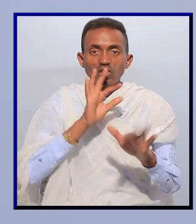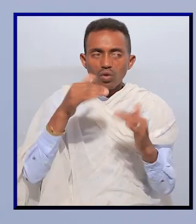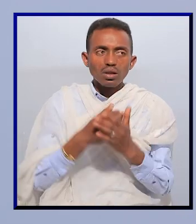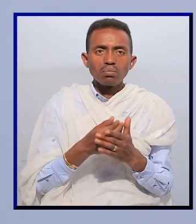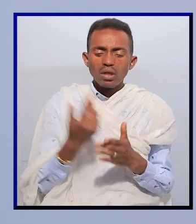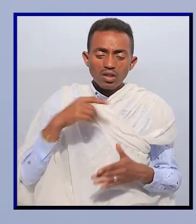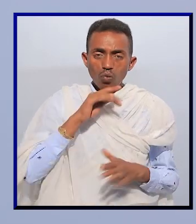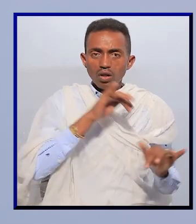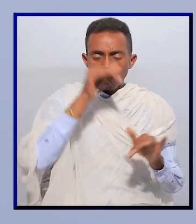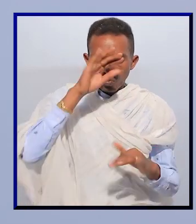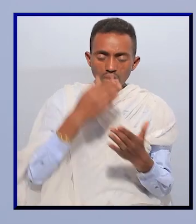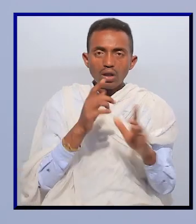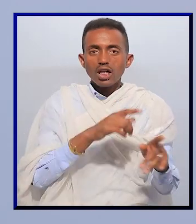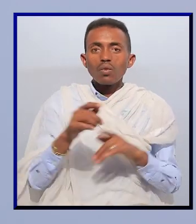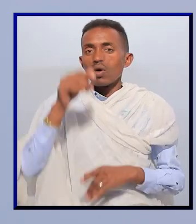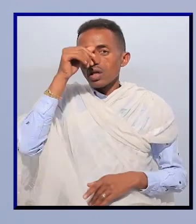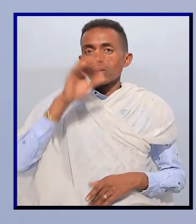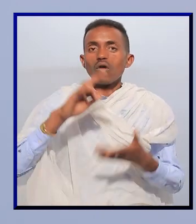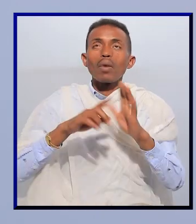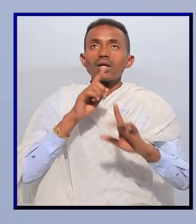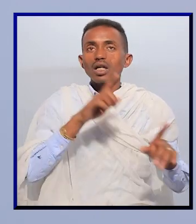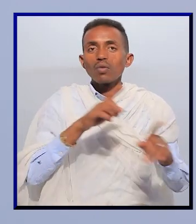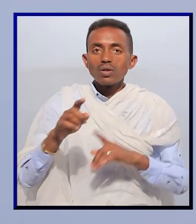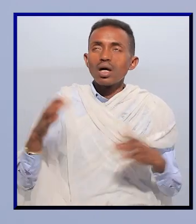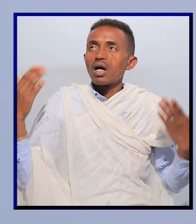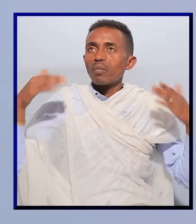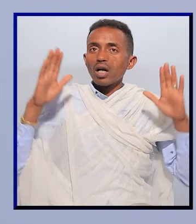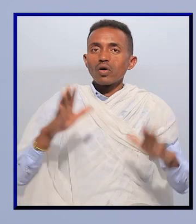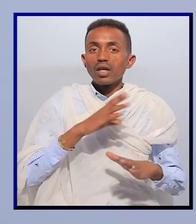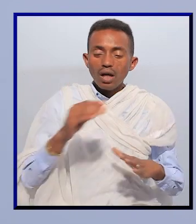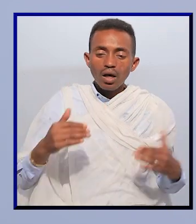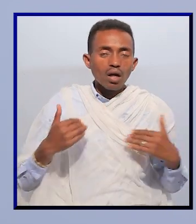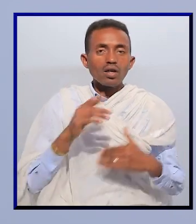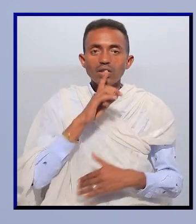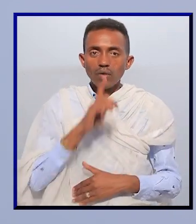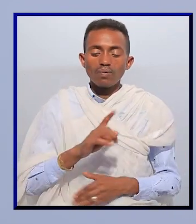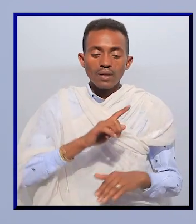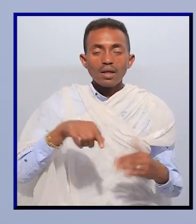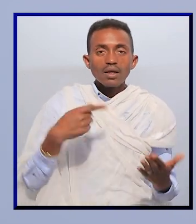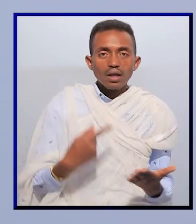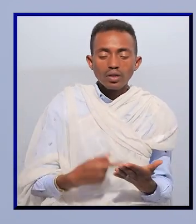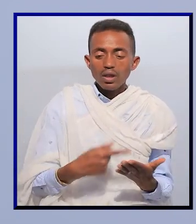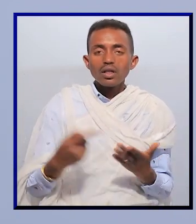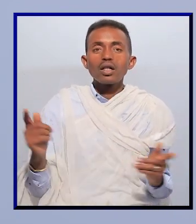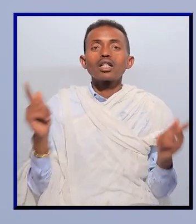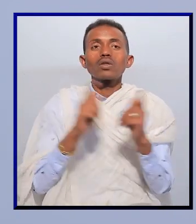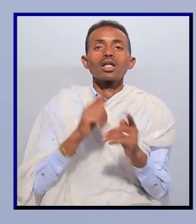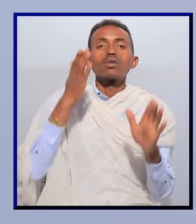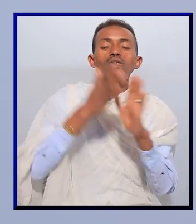ማለት መላካዊና እንስሳዊ ነው። ስለዚህ ይሄ ግንኙነት የመፈጸም ፍላጎታችን እንስሳዊ